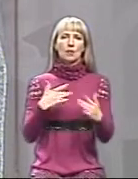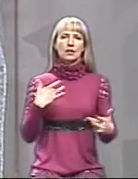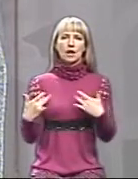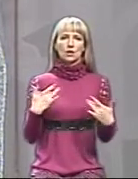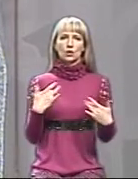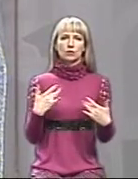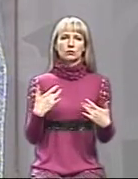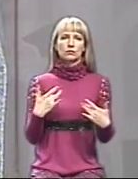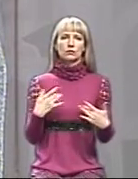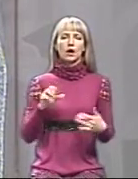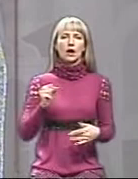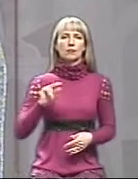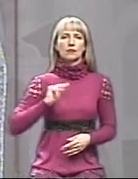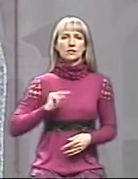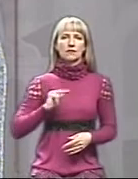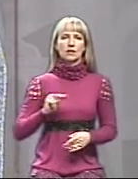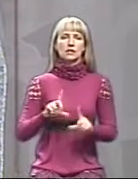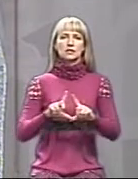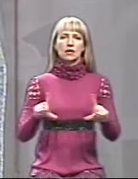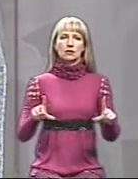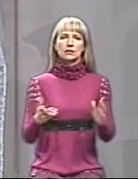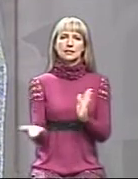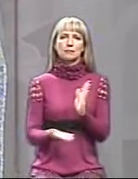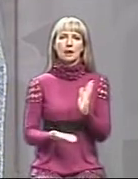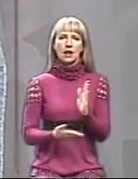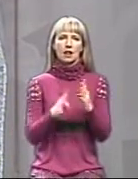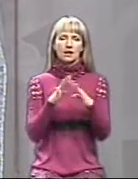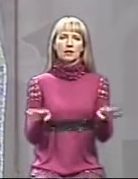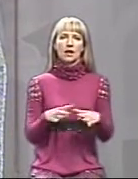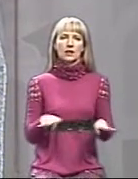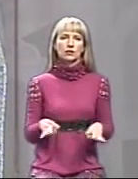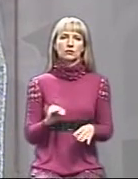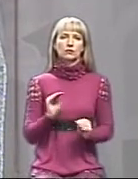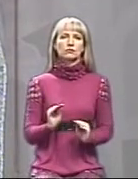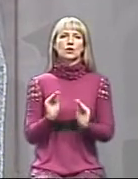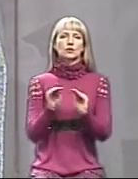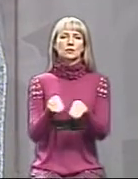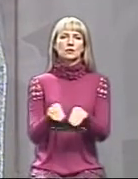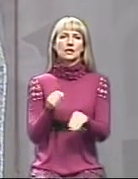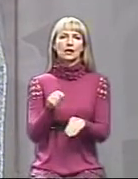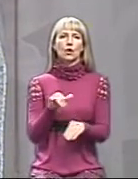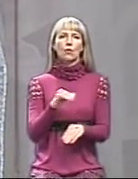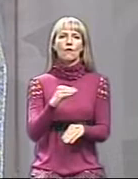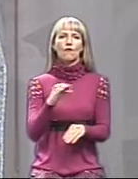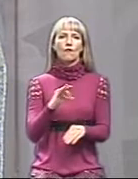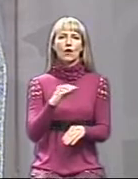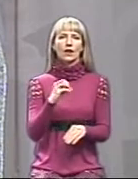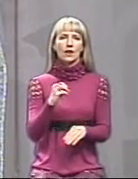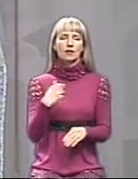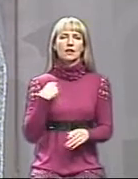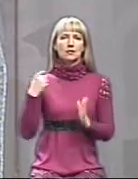Втім, працівники закладу спиляли ялинку та розмістили її у фойє. Наша знімальна